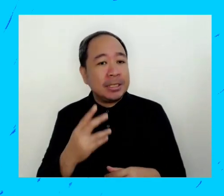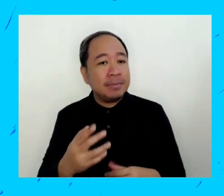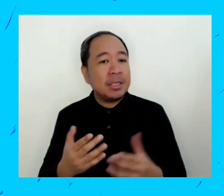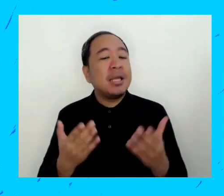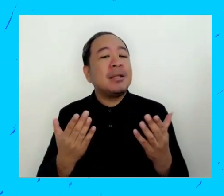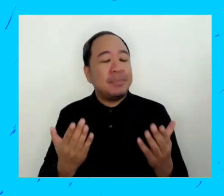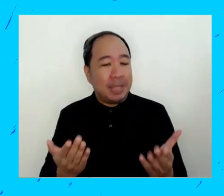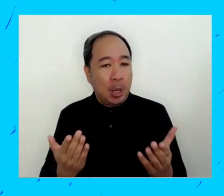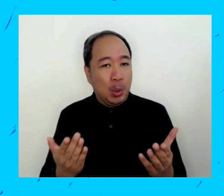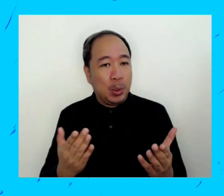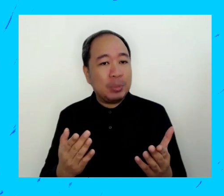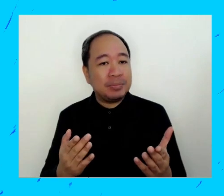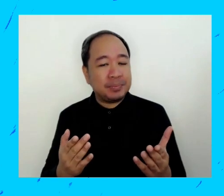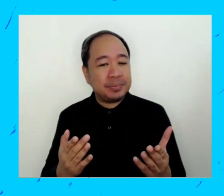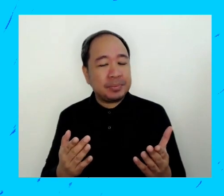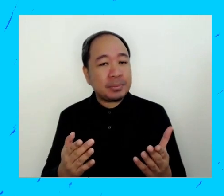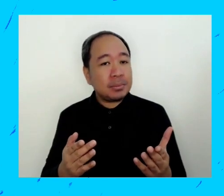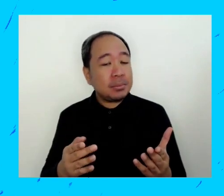Il y a,